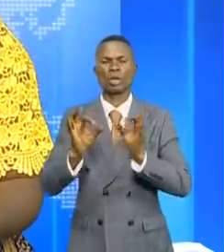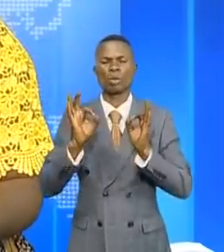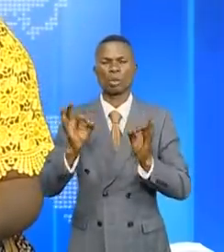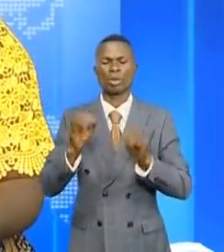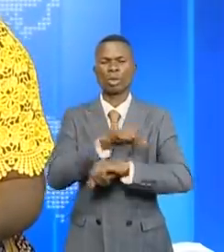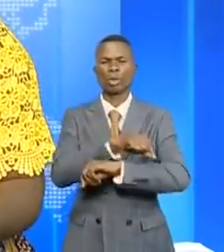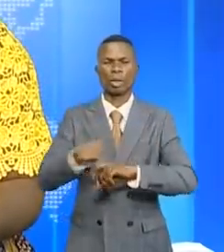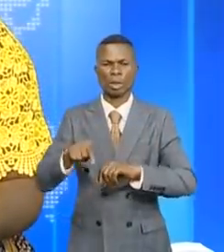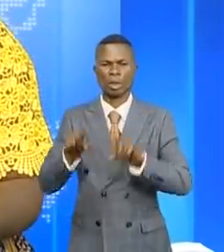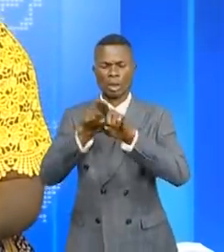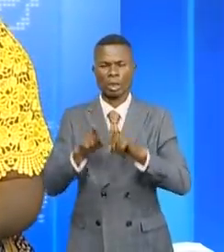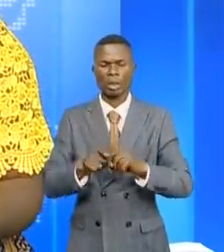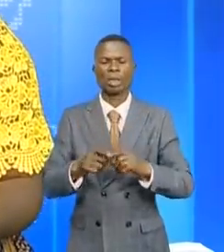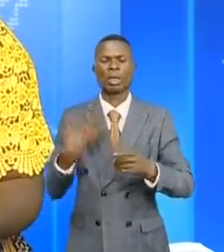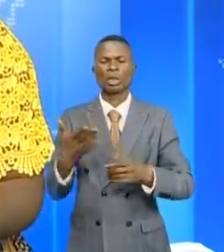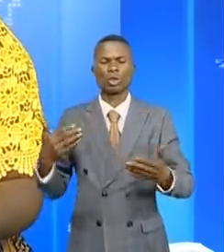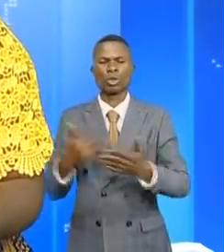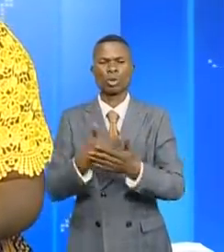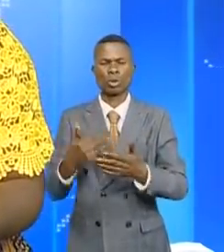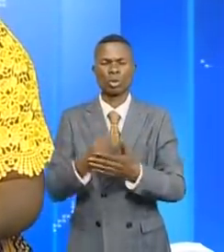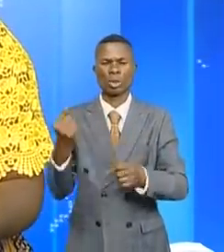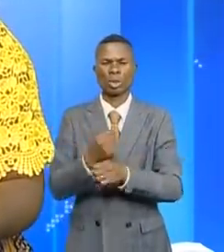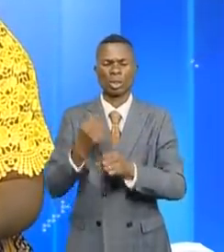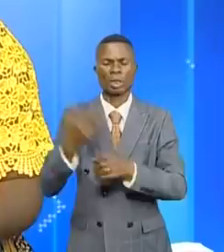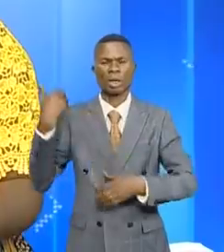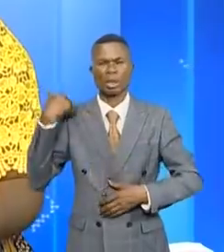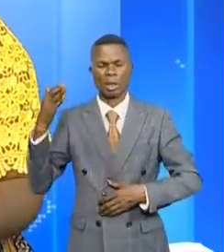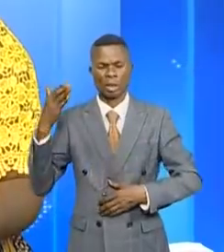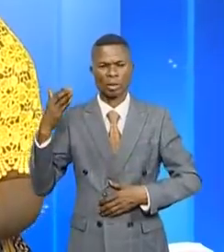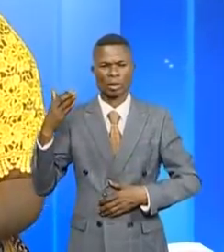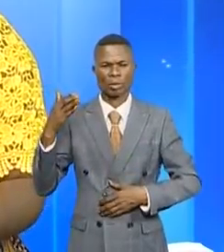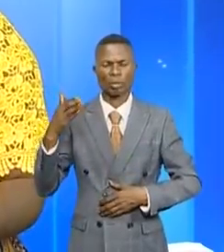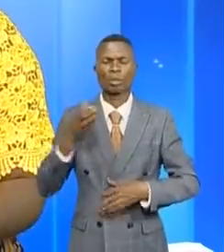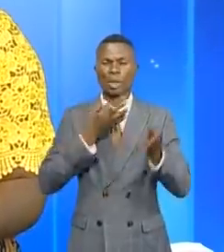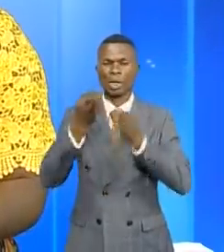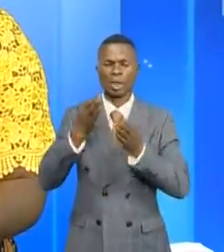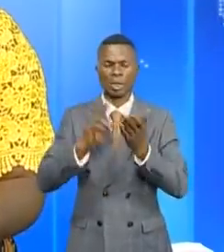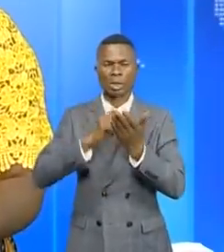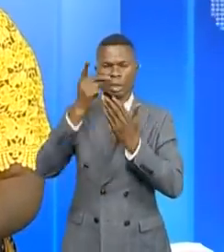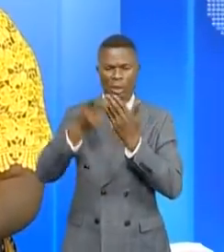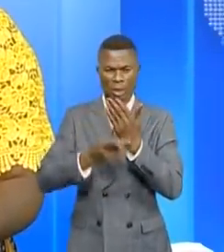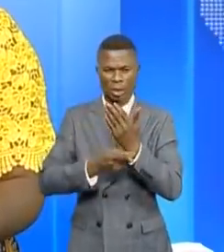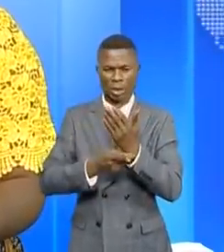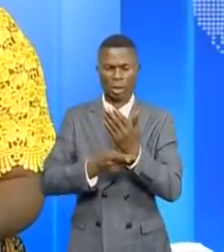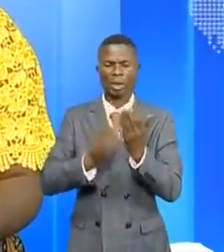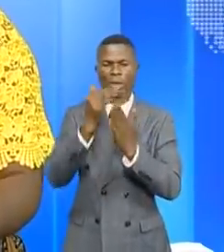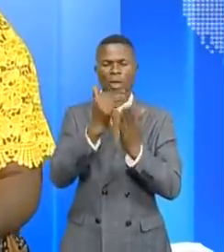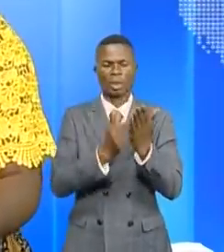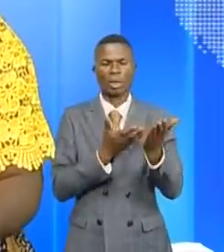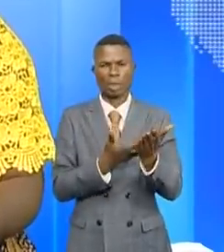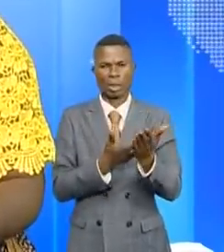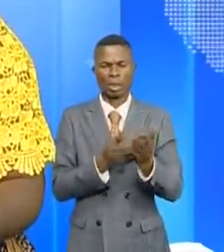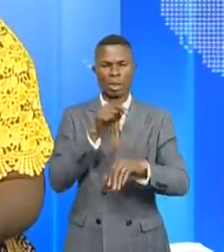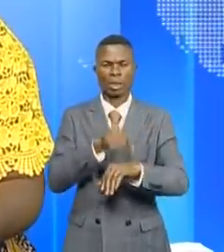l'administration et innovation du service public suivant les précisions protocolaires. Si après